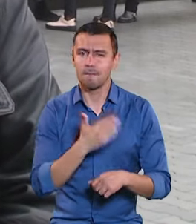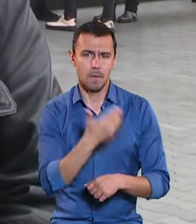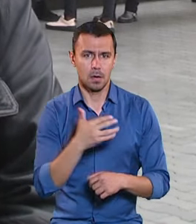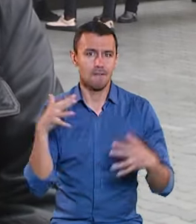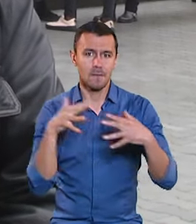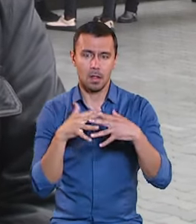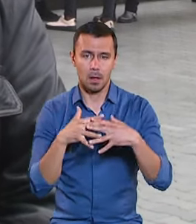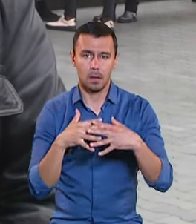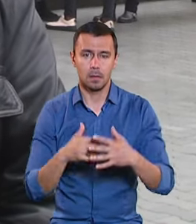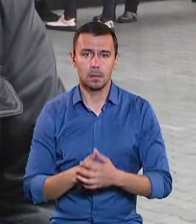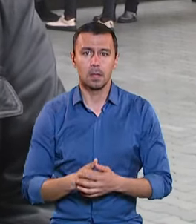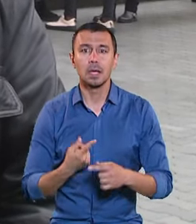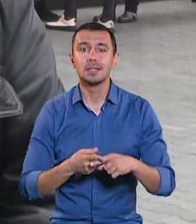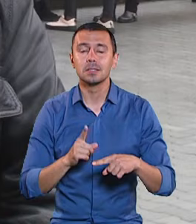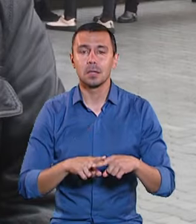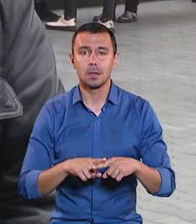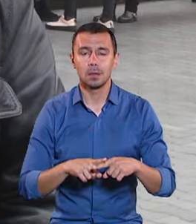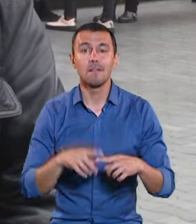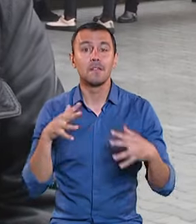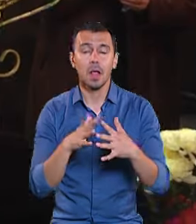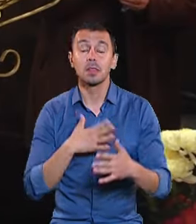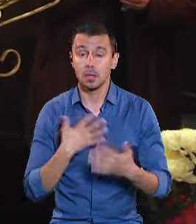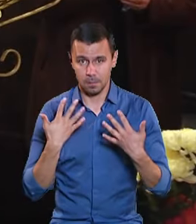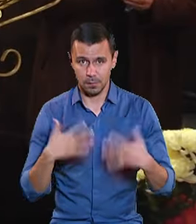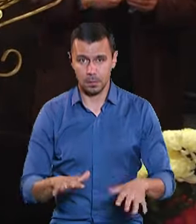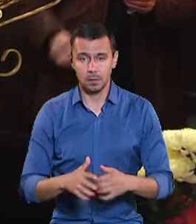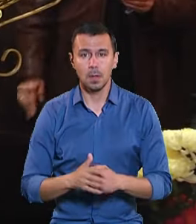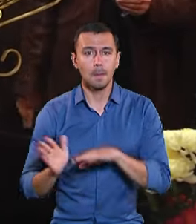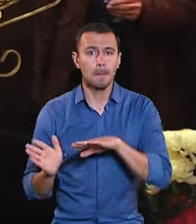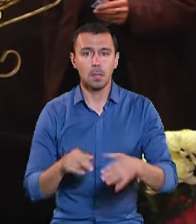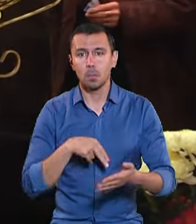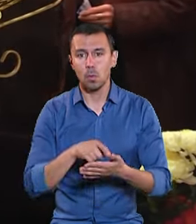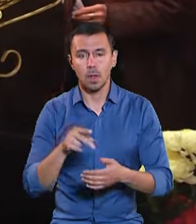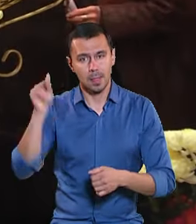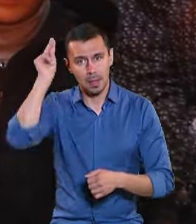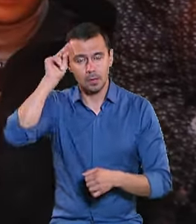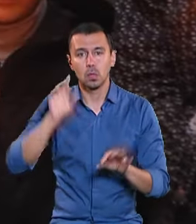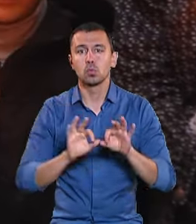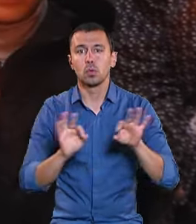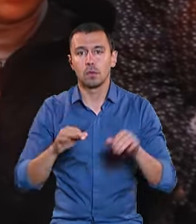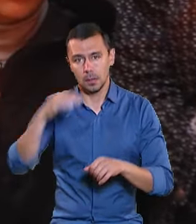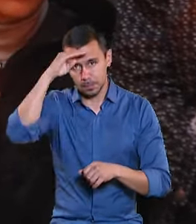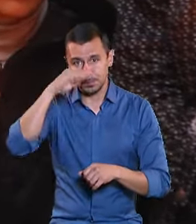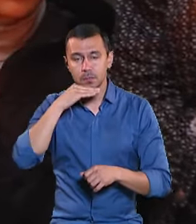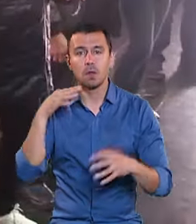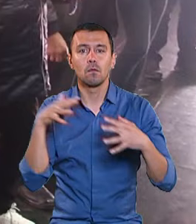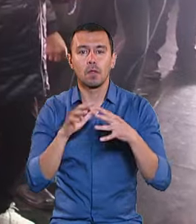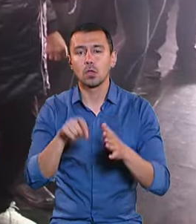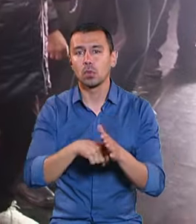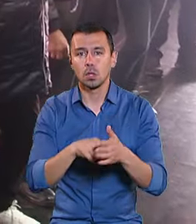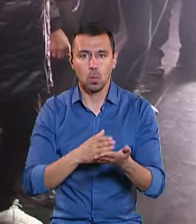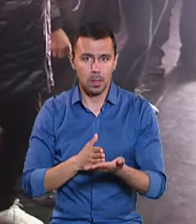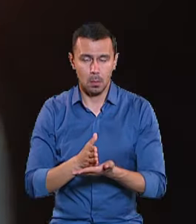війна. Це війна наша вже. Після проходження навчання, розповідає батько, воював на